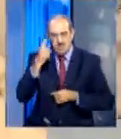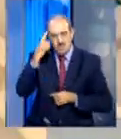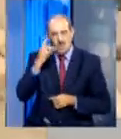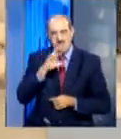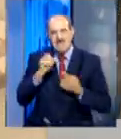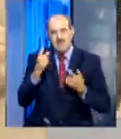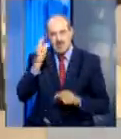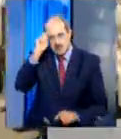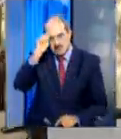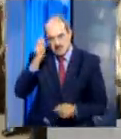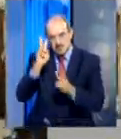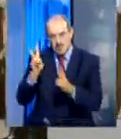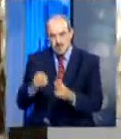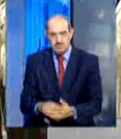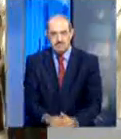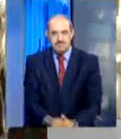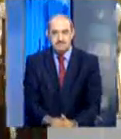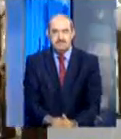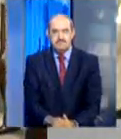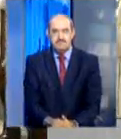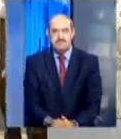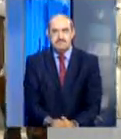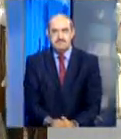التحية الشرفية.